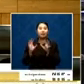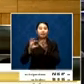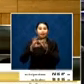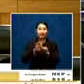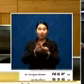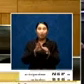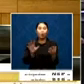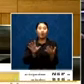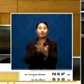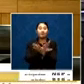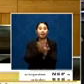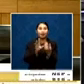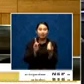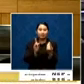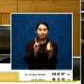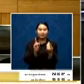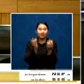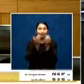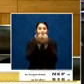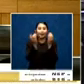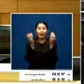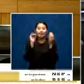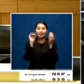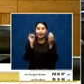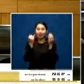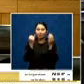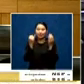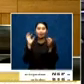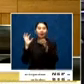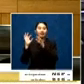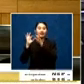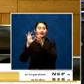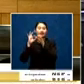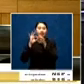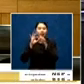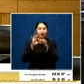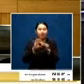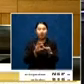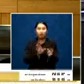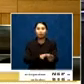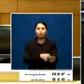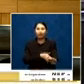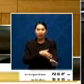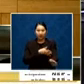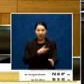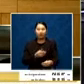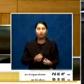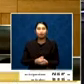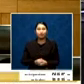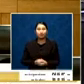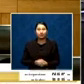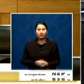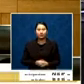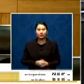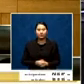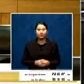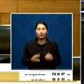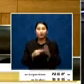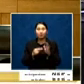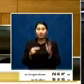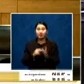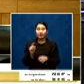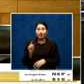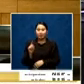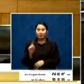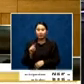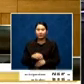ปั่นซะจนเกลียดชังและเป็นปีศาจใหม่เนี่ยจริงๆแล้วมันคืออะไรกันแน ่ค ือจริงๆคนเข้าใจเยอะแล้วแต่ว่านี่คือการตอกย้ำถ้าคนไม่เข้าใจขน